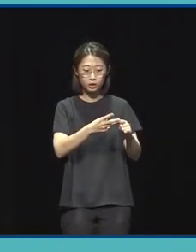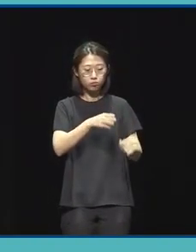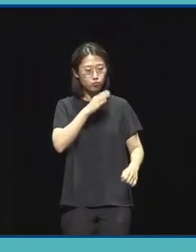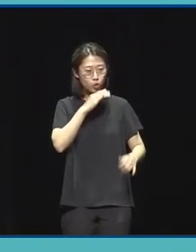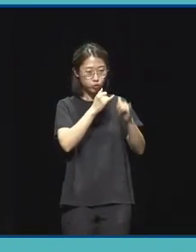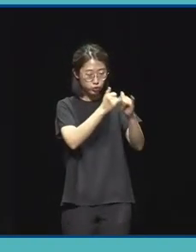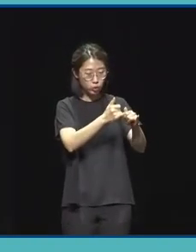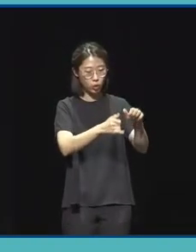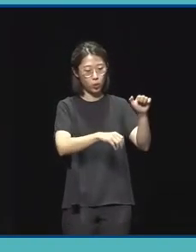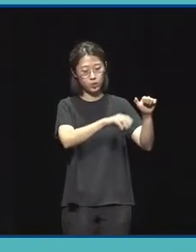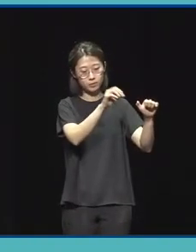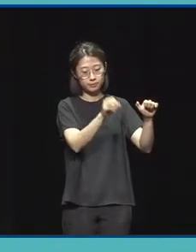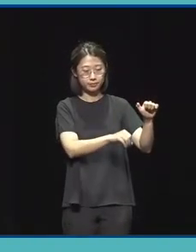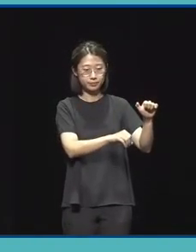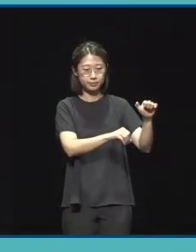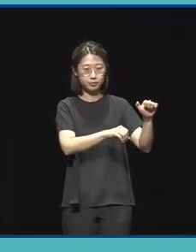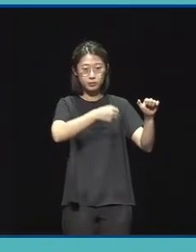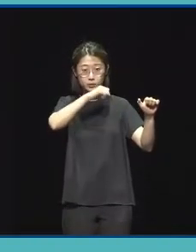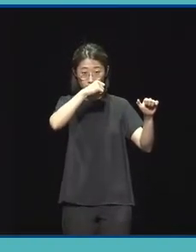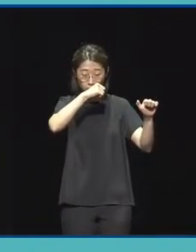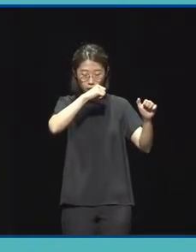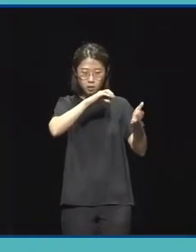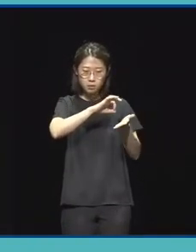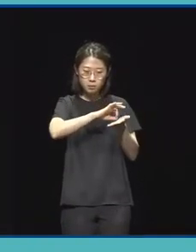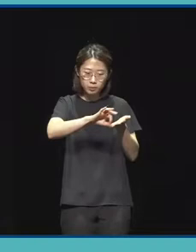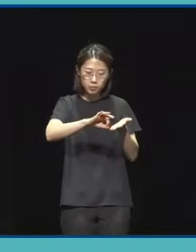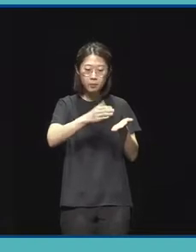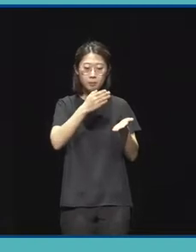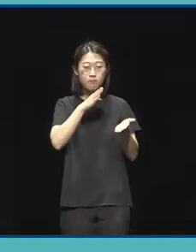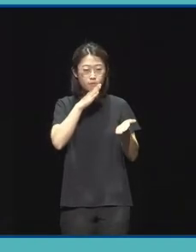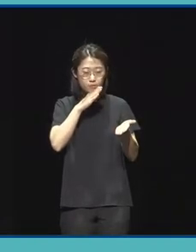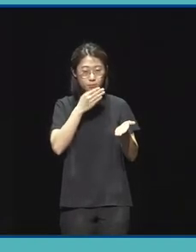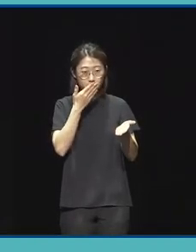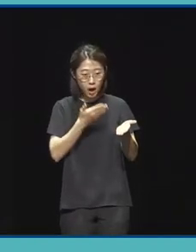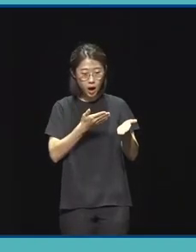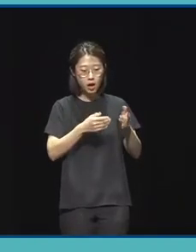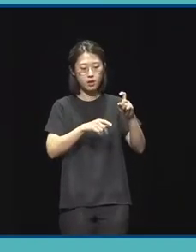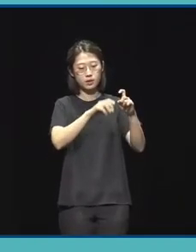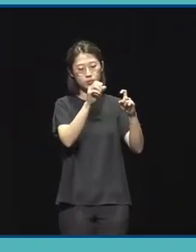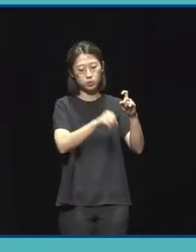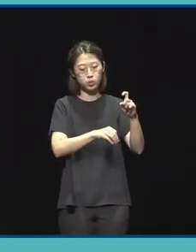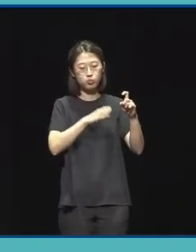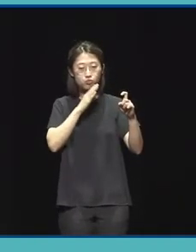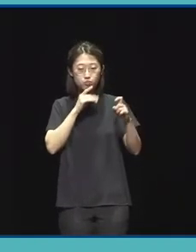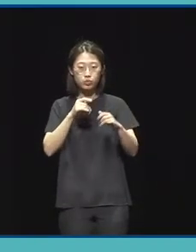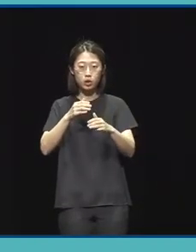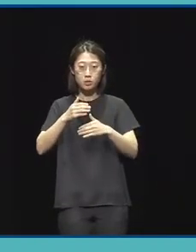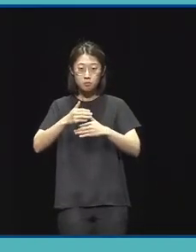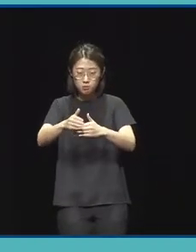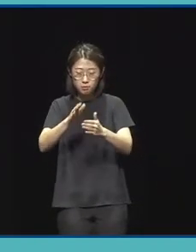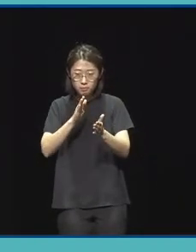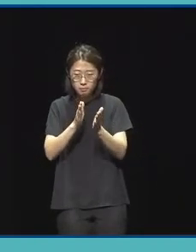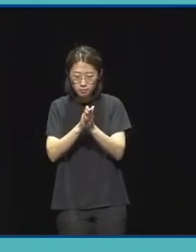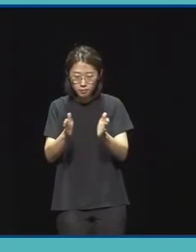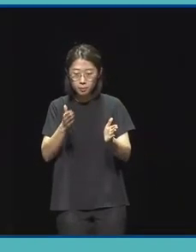그 다음에 예산의 일정 계획에 타당성이 10% 그리고 실행 역량의 우수성이 20% 아까 말씀드렸던